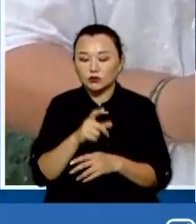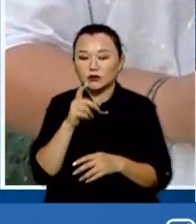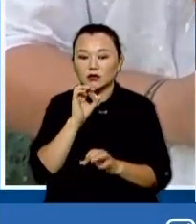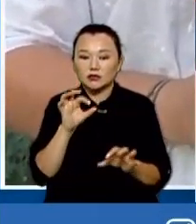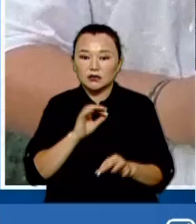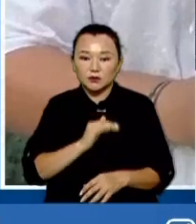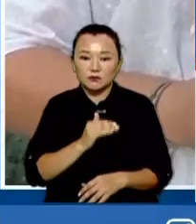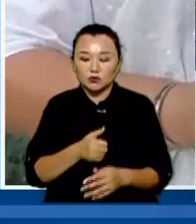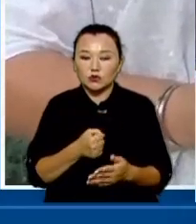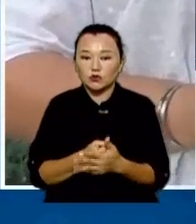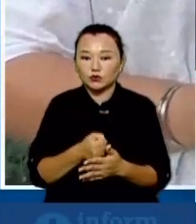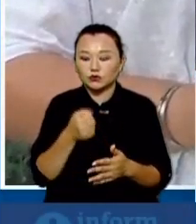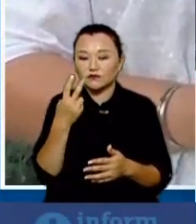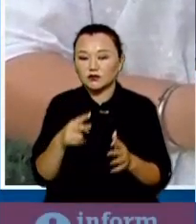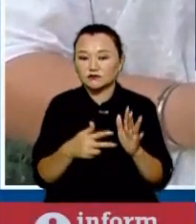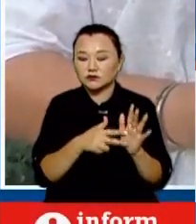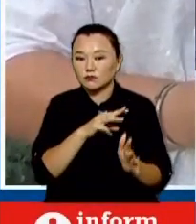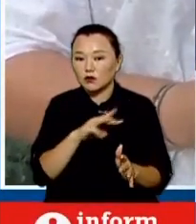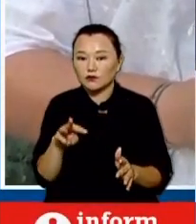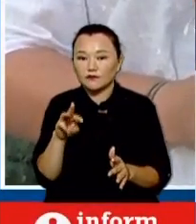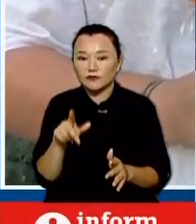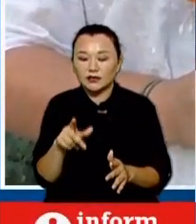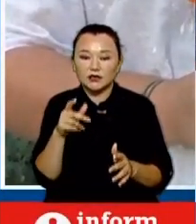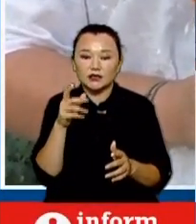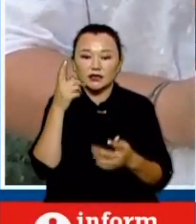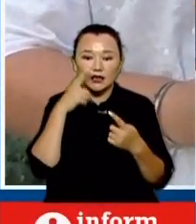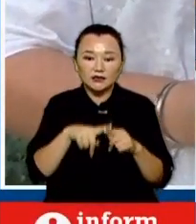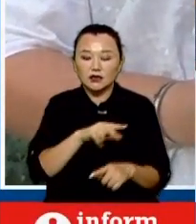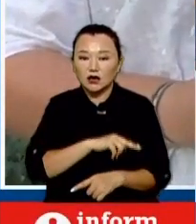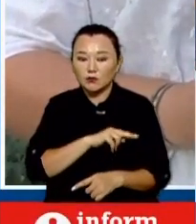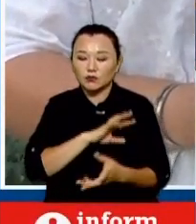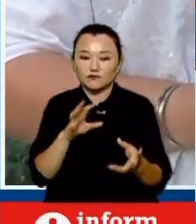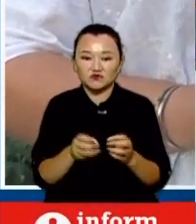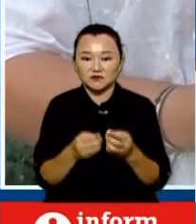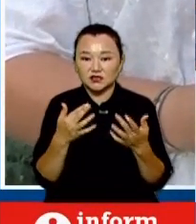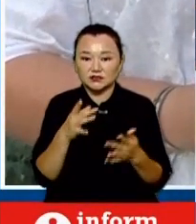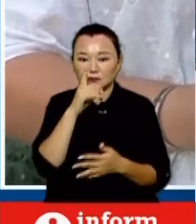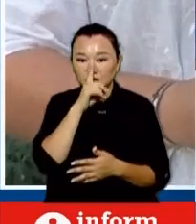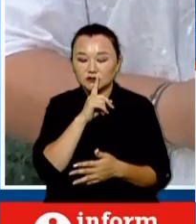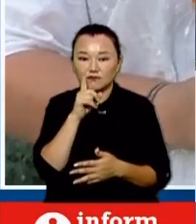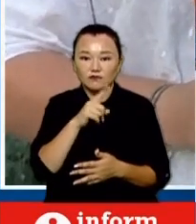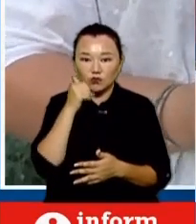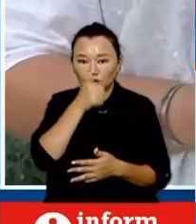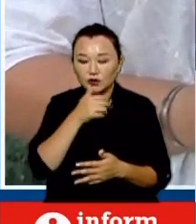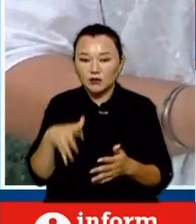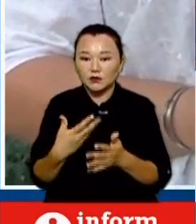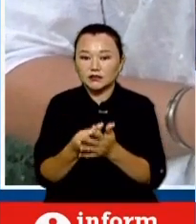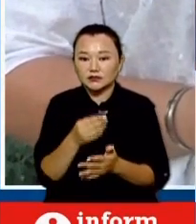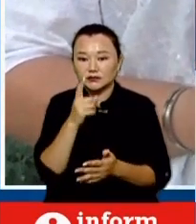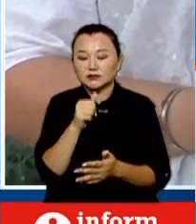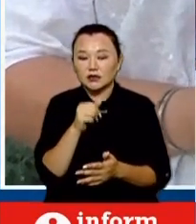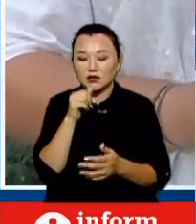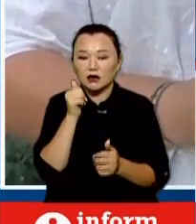предприниматели, доходит до 28 миллионов тенге. При этом техника работает всего несколько месяцев в год, а платить за лизинг